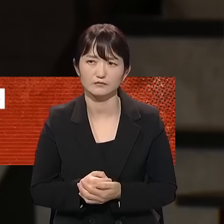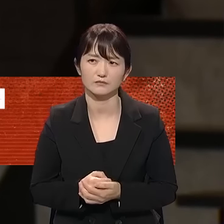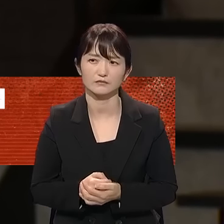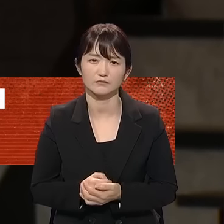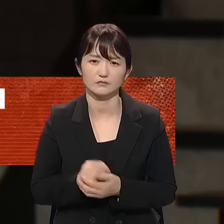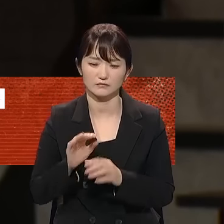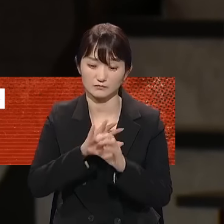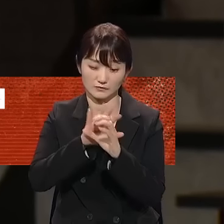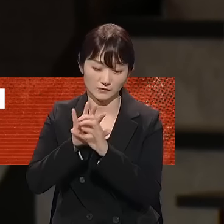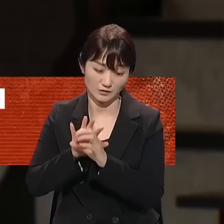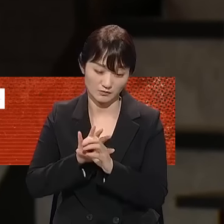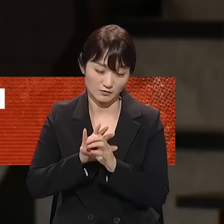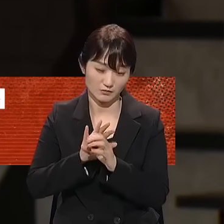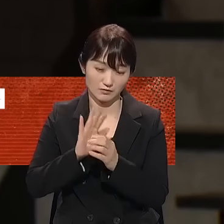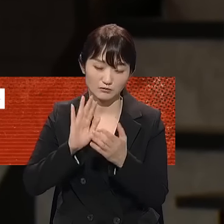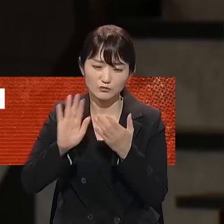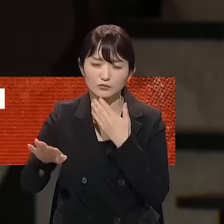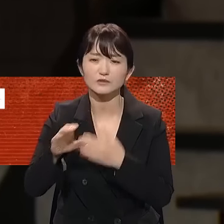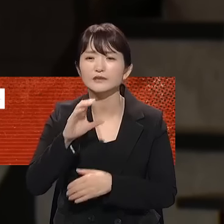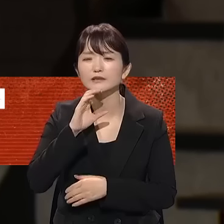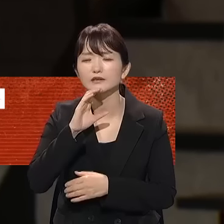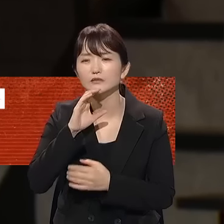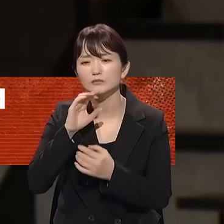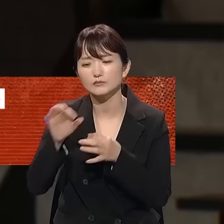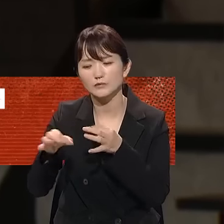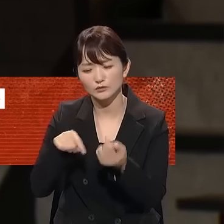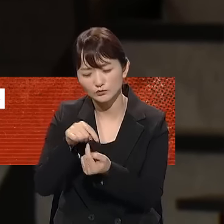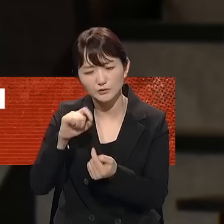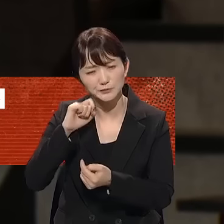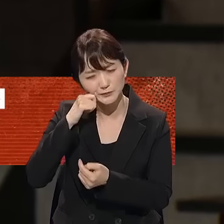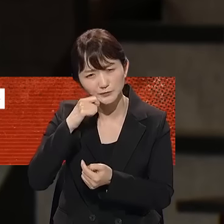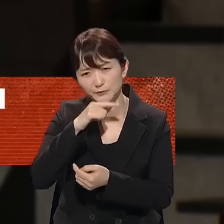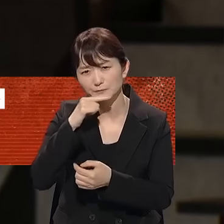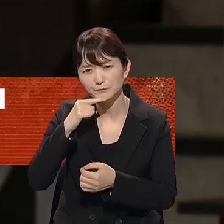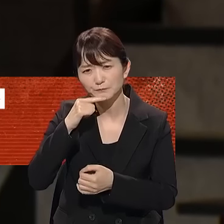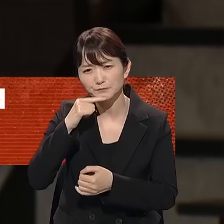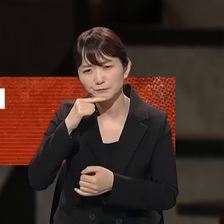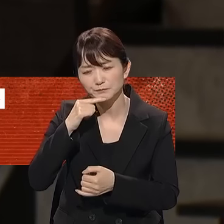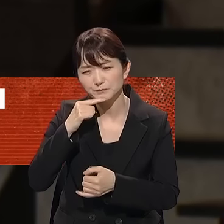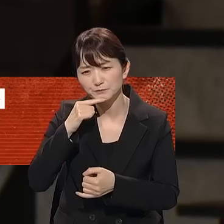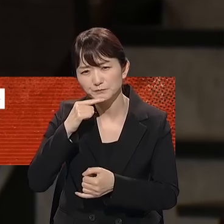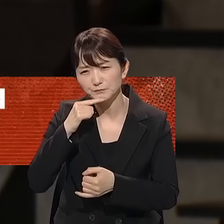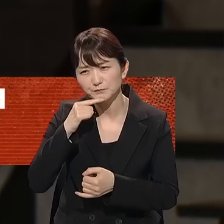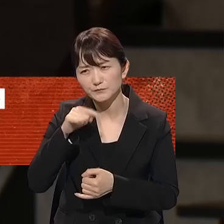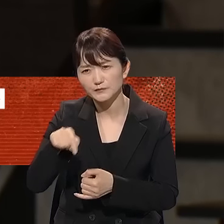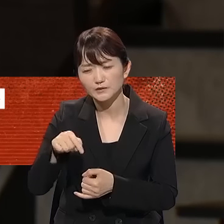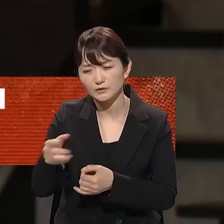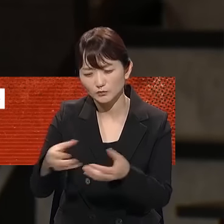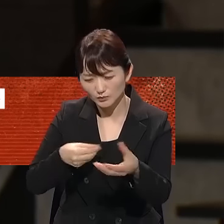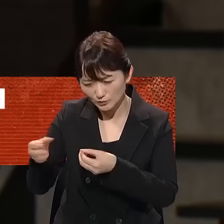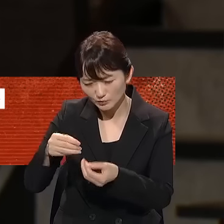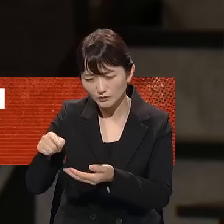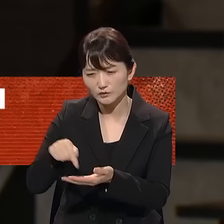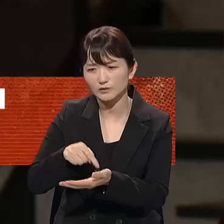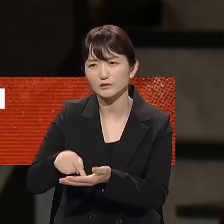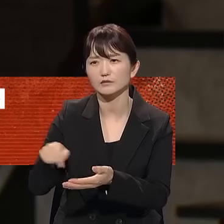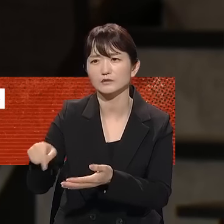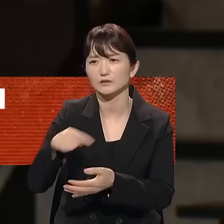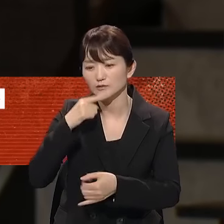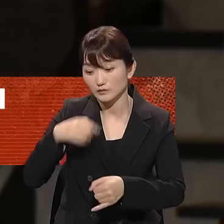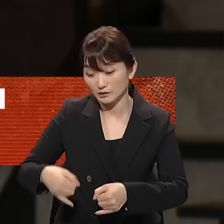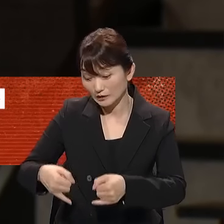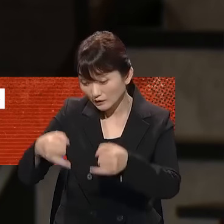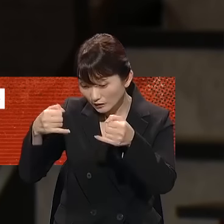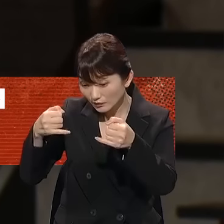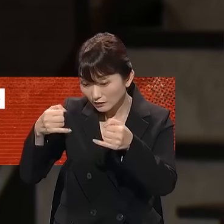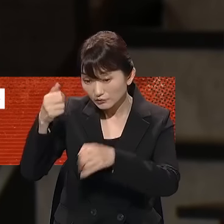지나고 나서 너무 카페가 어려워서 적자가 계속 났어 그래서 내가대 대출을 해서 이거를 메 꿨는데 결국엔 대출금도 너무 늘어가 나니까